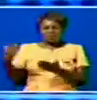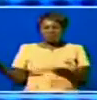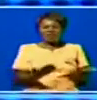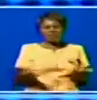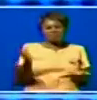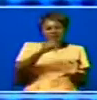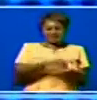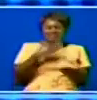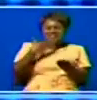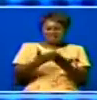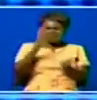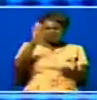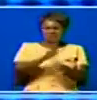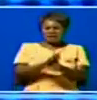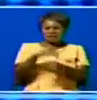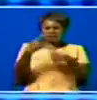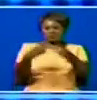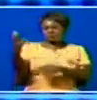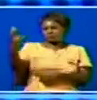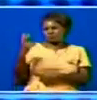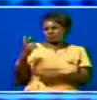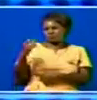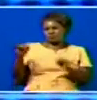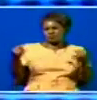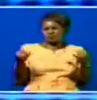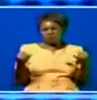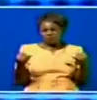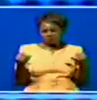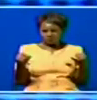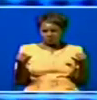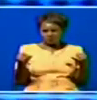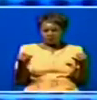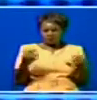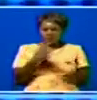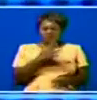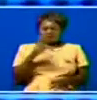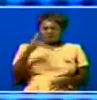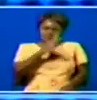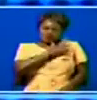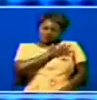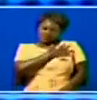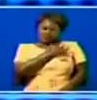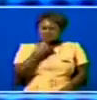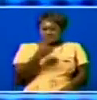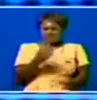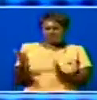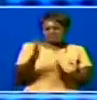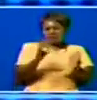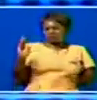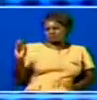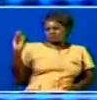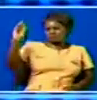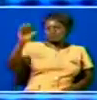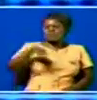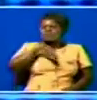Karibu tena mtazamaji na shukran sana kwa kuendelea kutazama taarifa za KTN leo. Muungano wa NASA umeshikilia kwamba mpango wa kumwapisha Raila